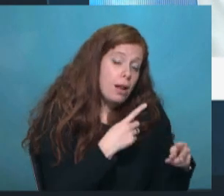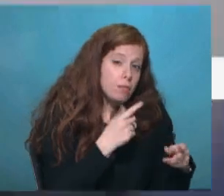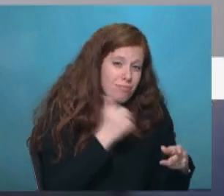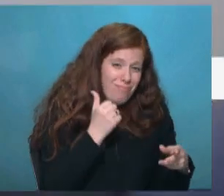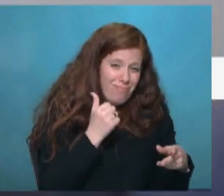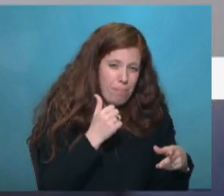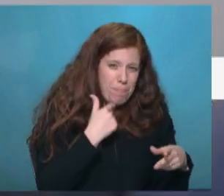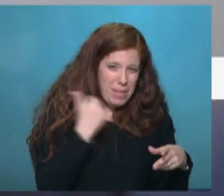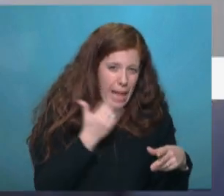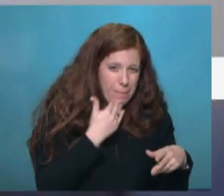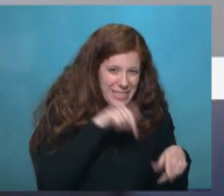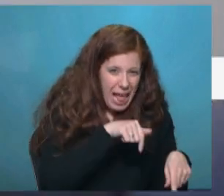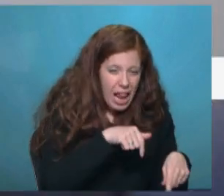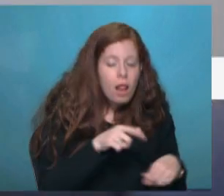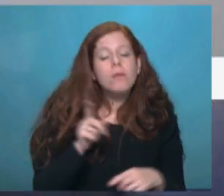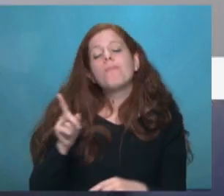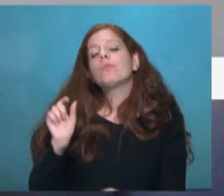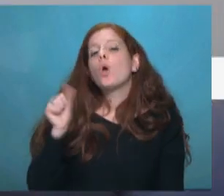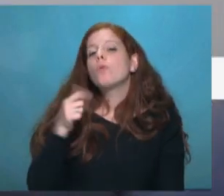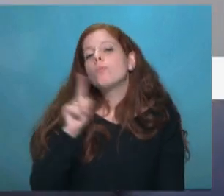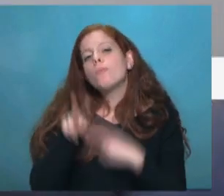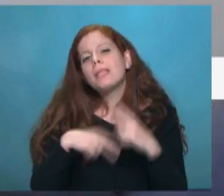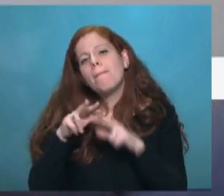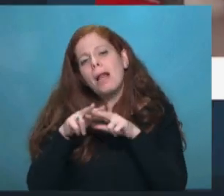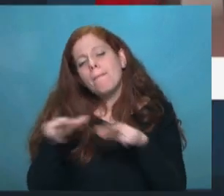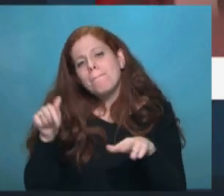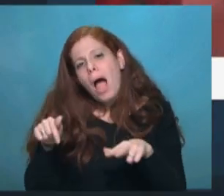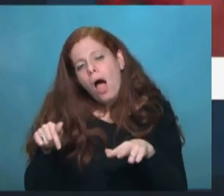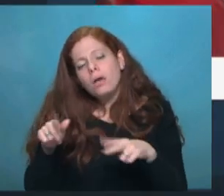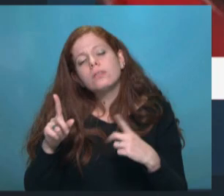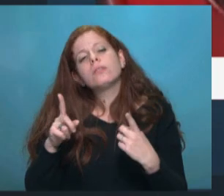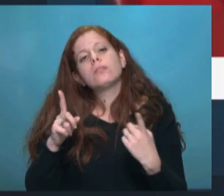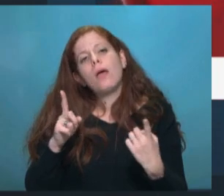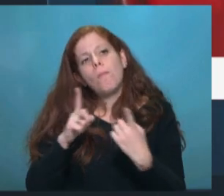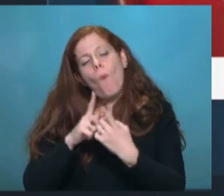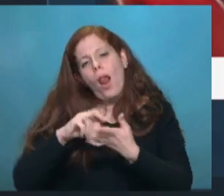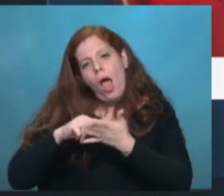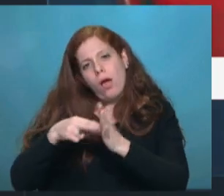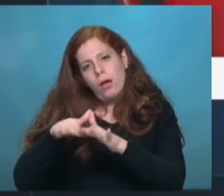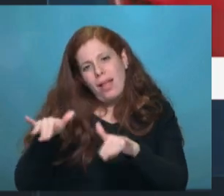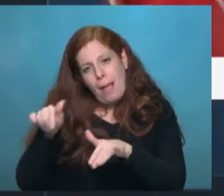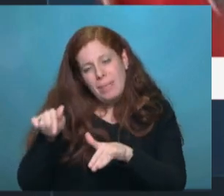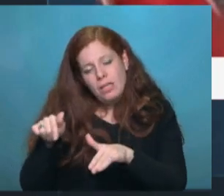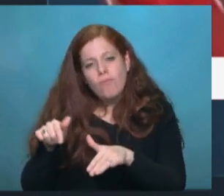כל מי שמטפל זה כמובן בארץ מול איזה חדר המצב והמחלקה